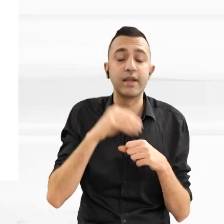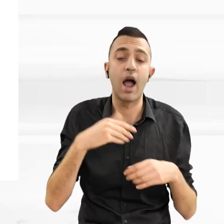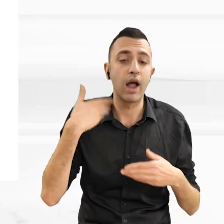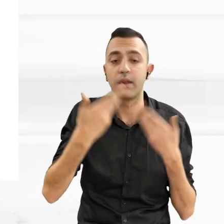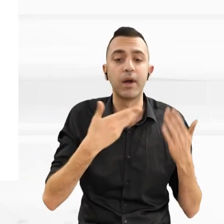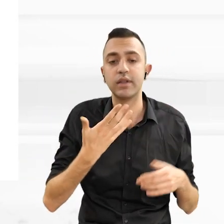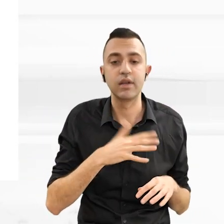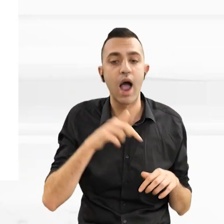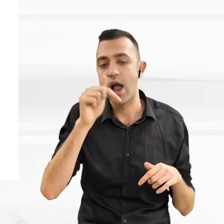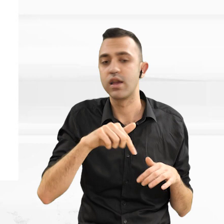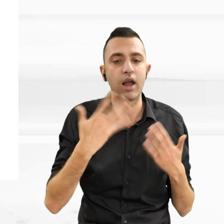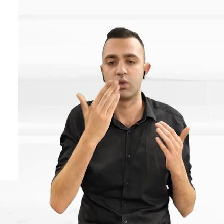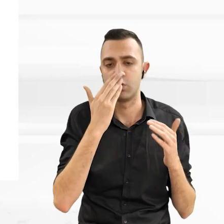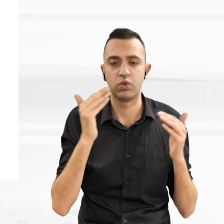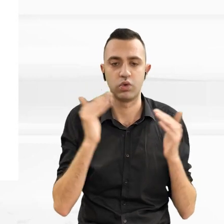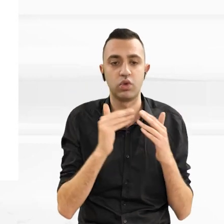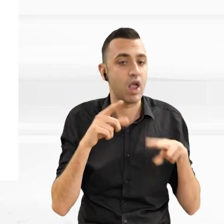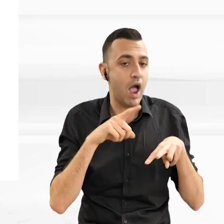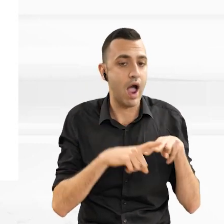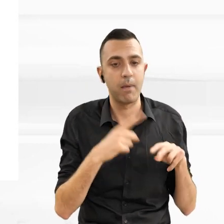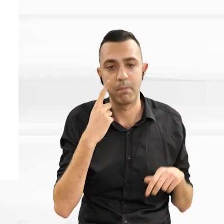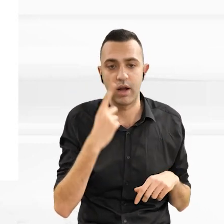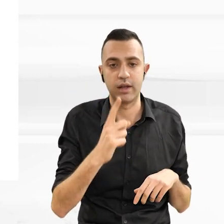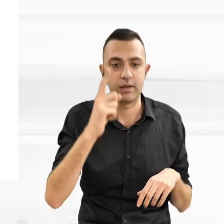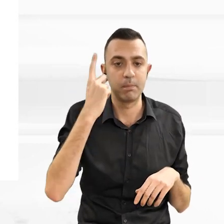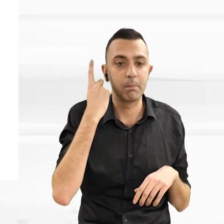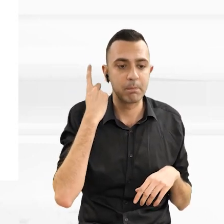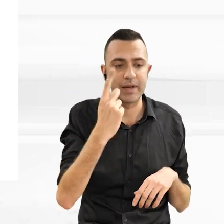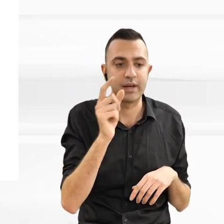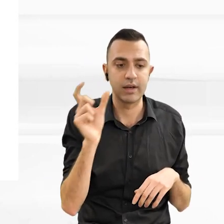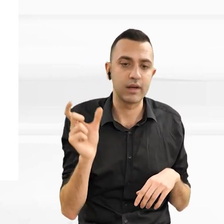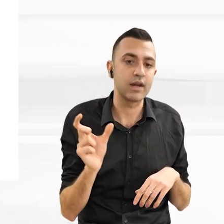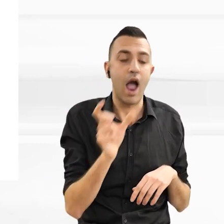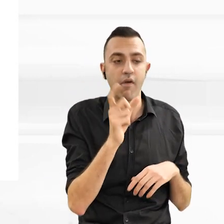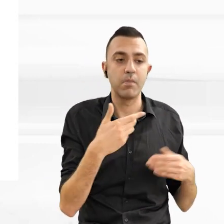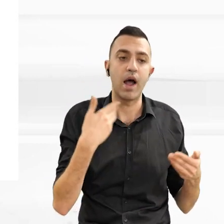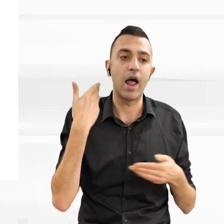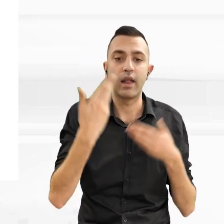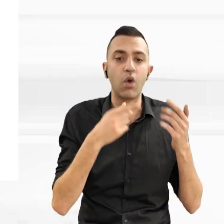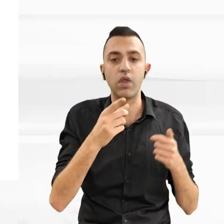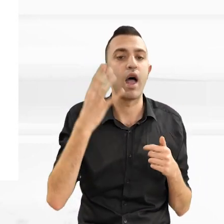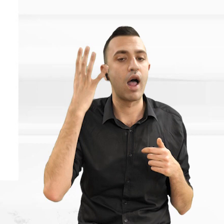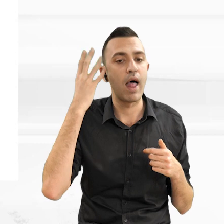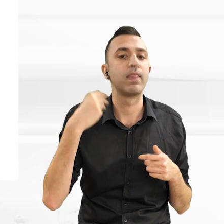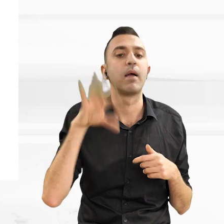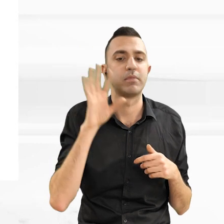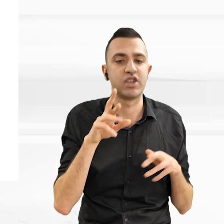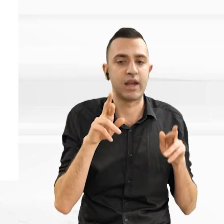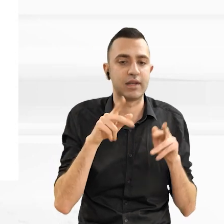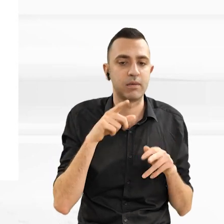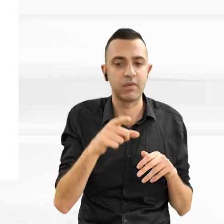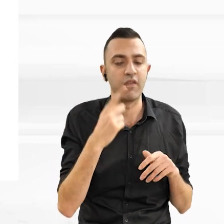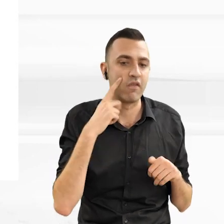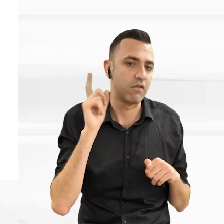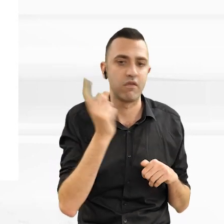istenen aşağıdakilerden hangisidir A ya bakalım bir kavramı çok dillendirdiği mizde onu da anlaşılmaz bir hale getirdiğimizi